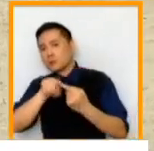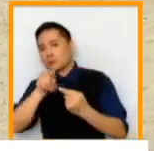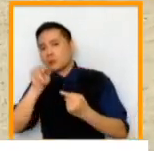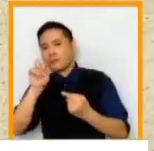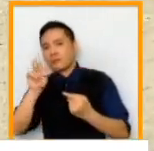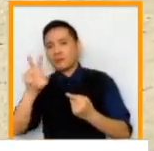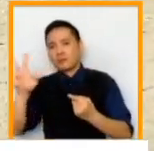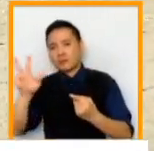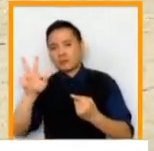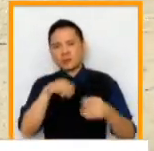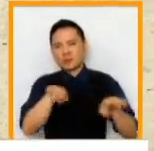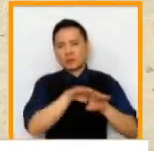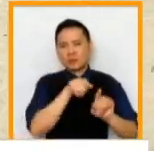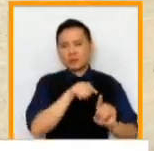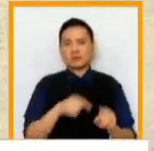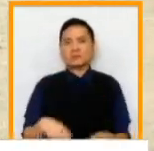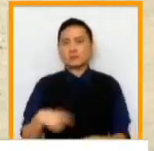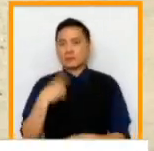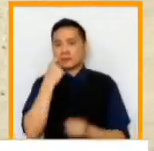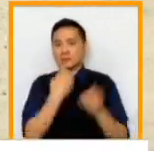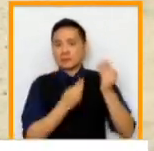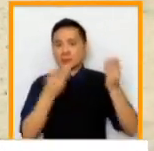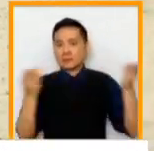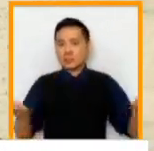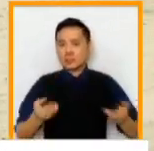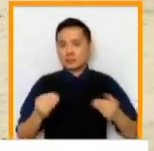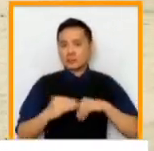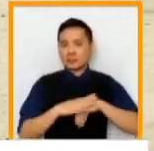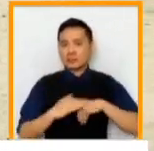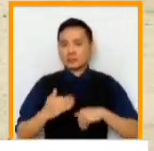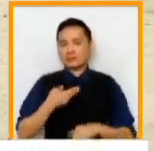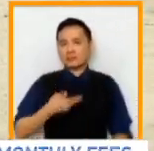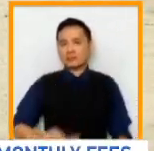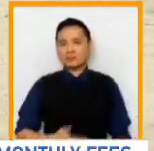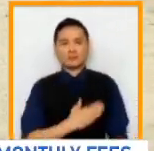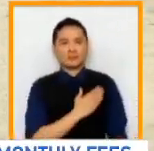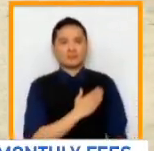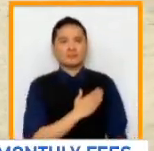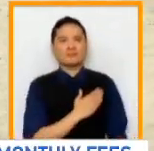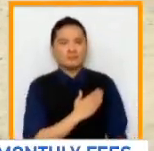mula rito sa Dolomite Beach sa Maynila. Ako po si Jonathan Andal, buong puso para sa Pilipino.